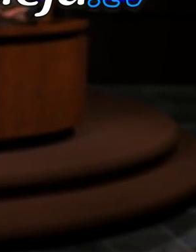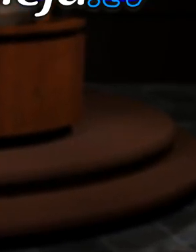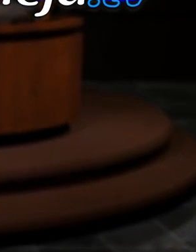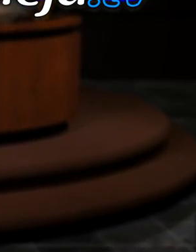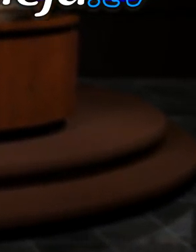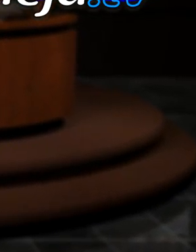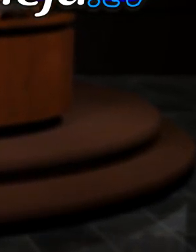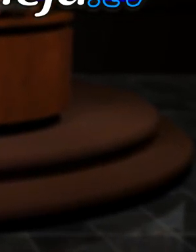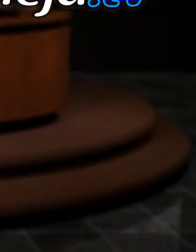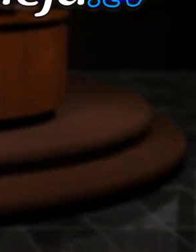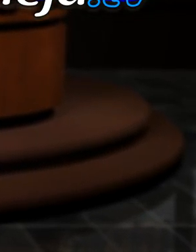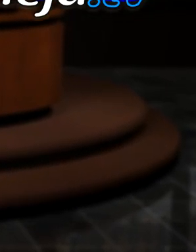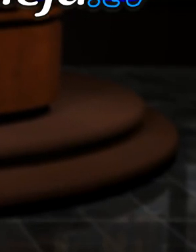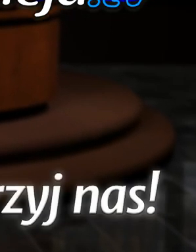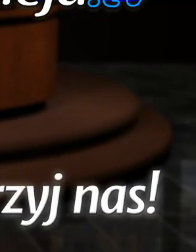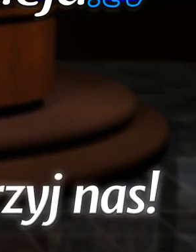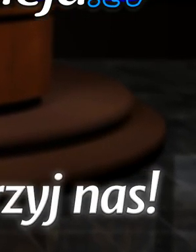muzyka